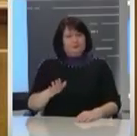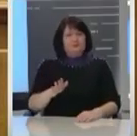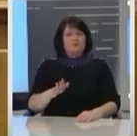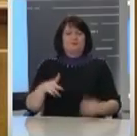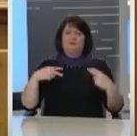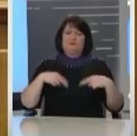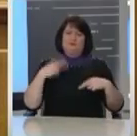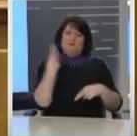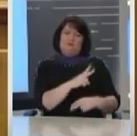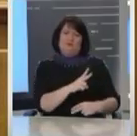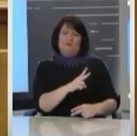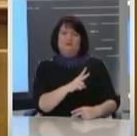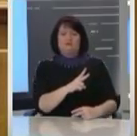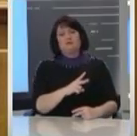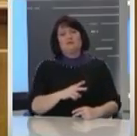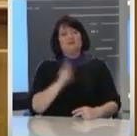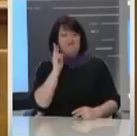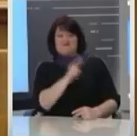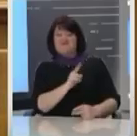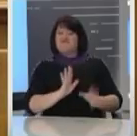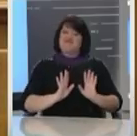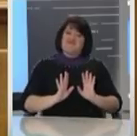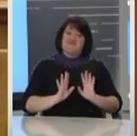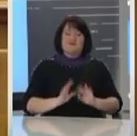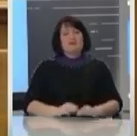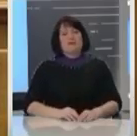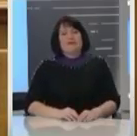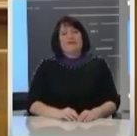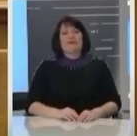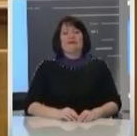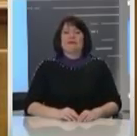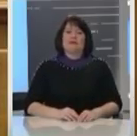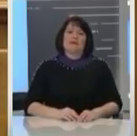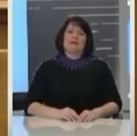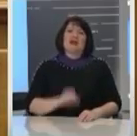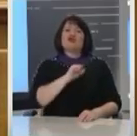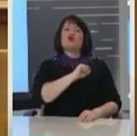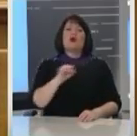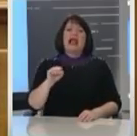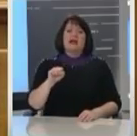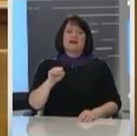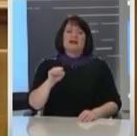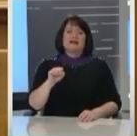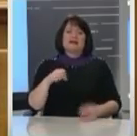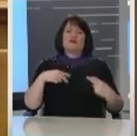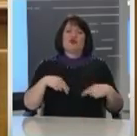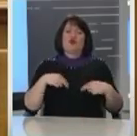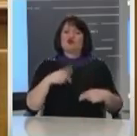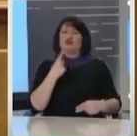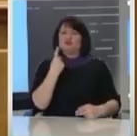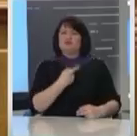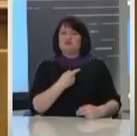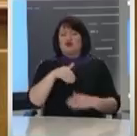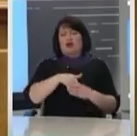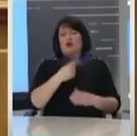και ο υπουργός σας, δεν τον βλέπω σήμερα εδώ στα υπουργικά έδρανα, ο κύριος Κουρλέτης, ομολογώντας ότι